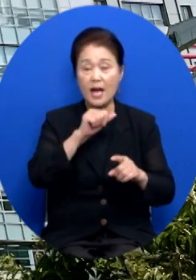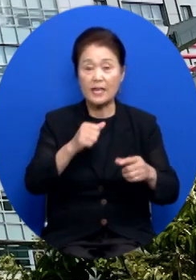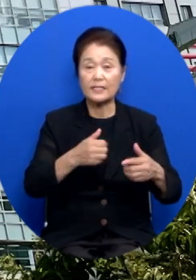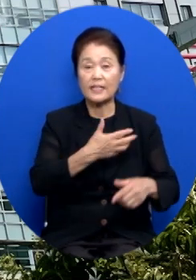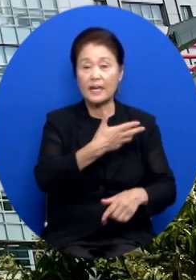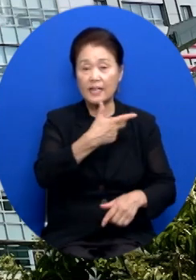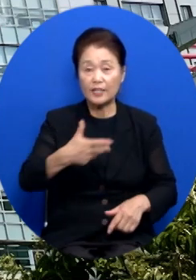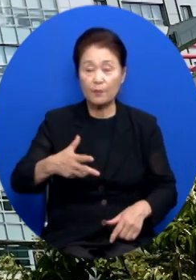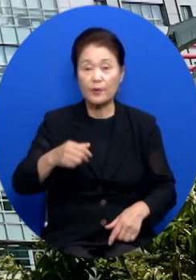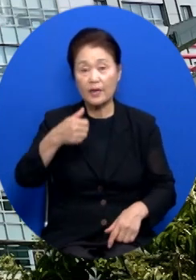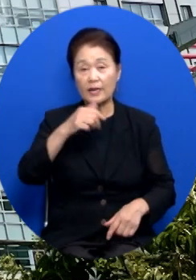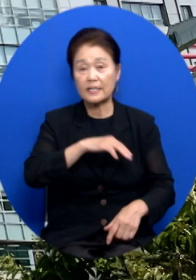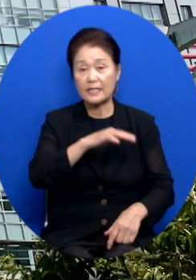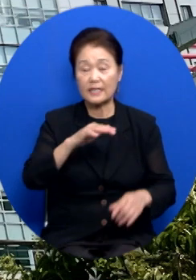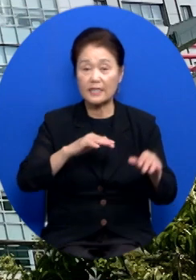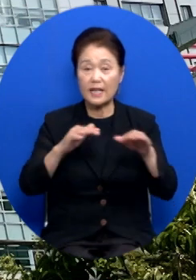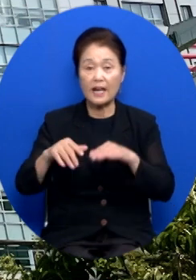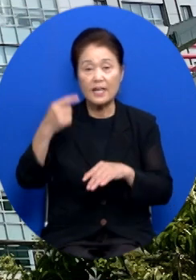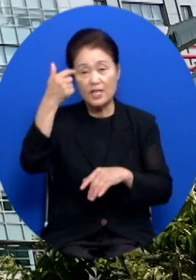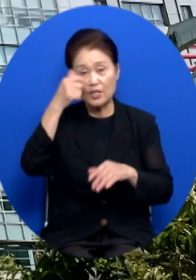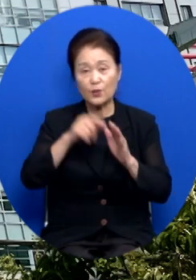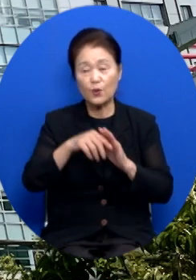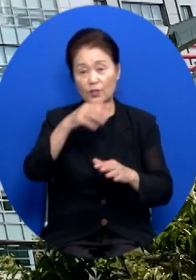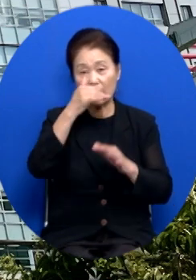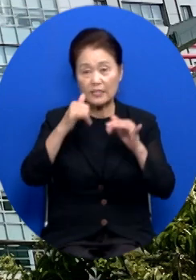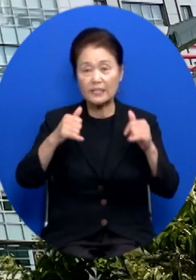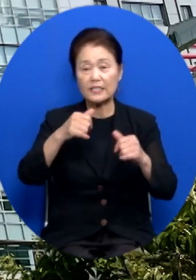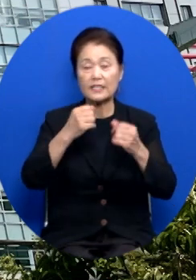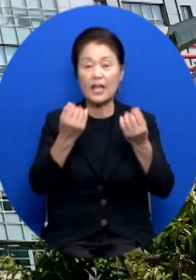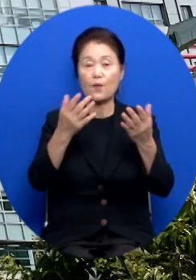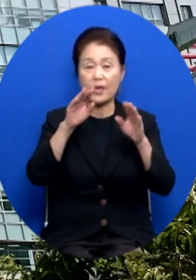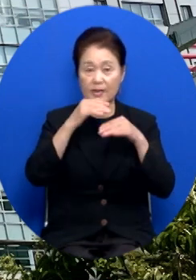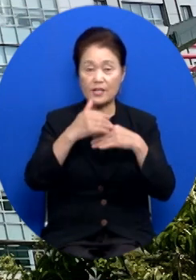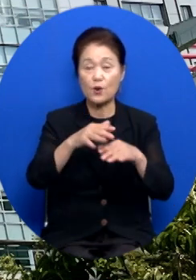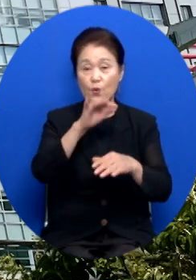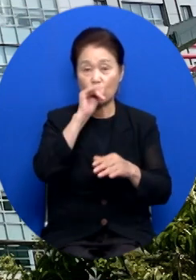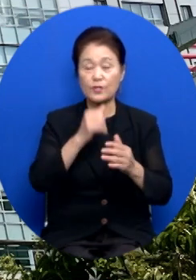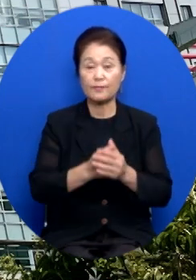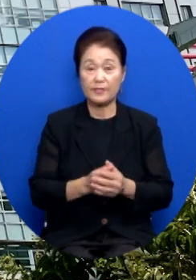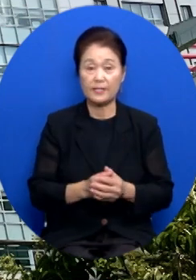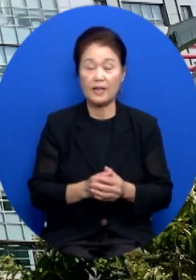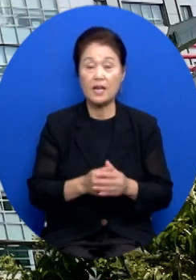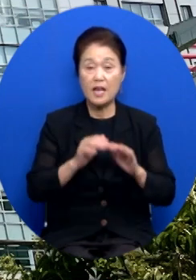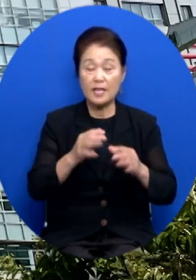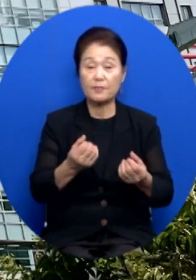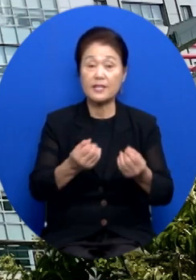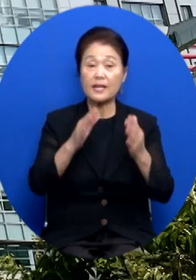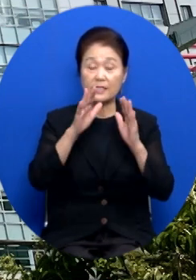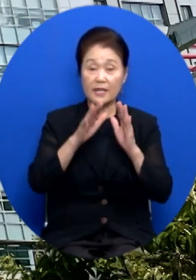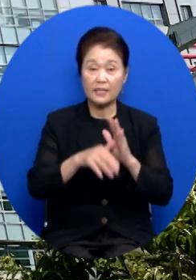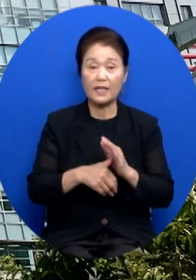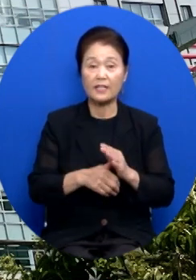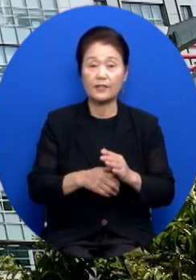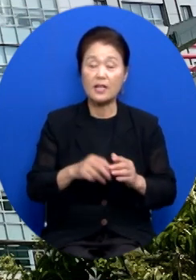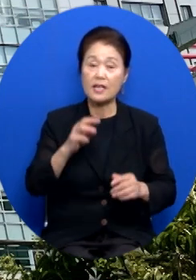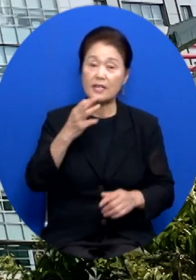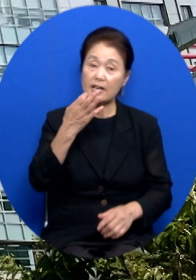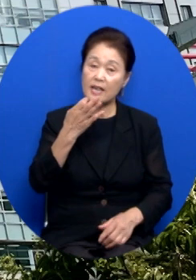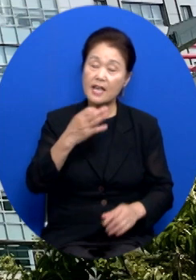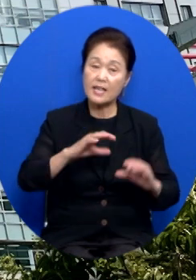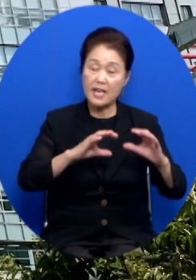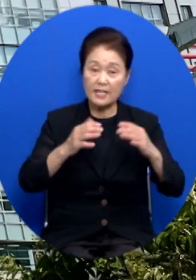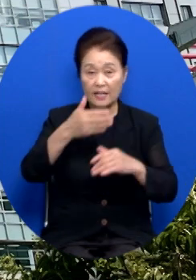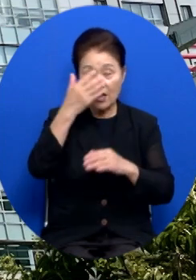아시아태평양 기독청년대회를 진행합니다. 회심하여 정의로운 전환으로를 주제로 열리는 이번 행사에는 14개 나라